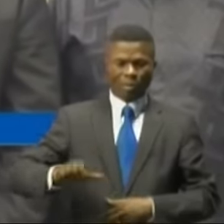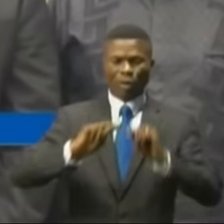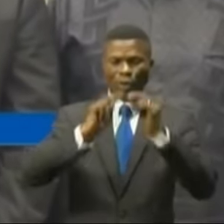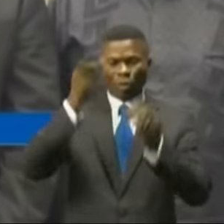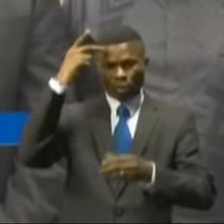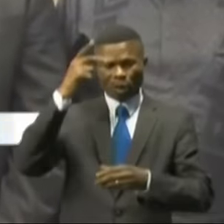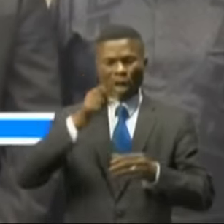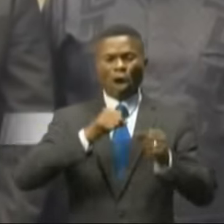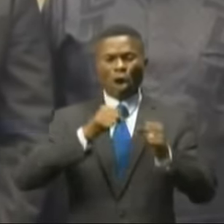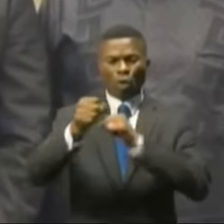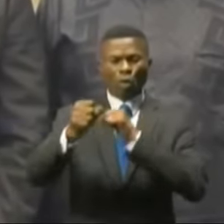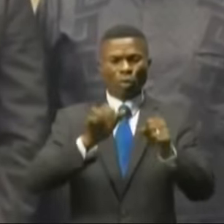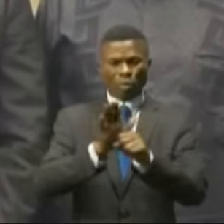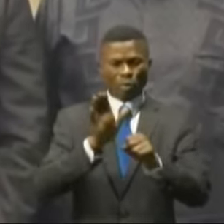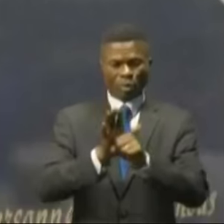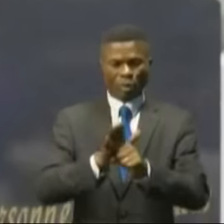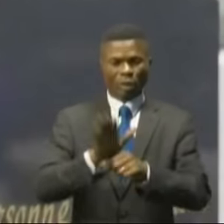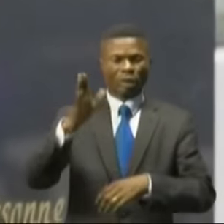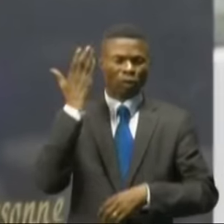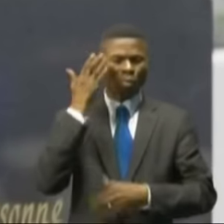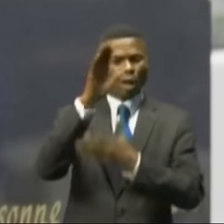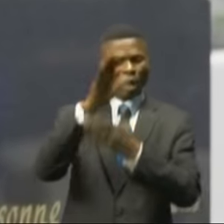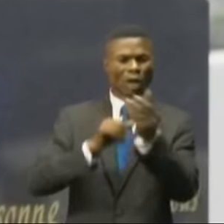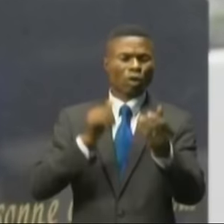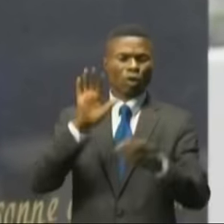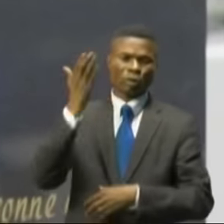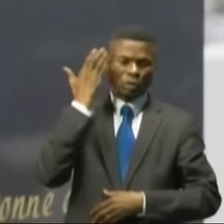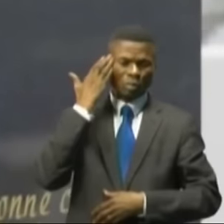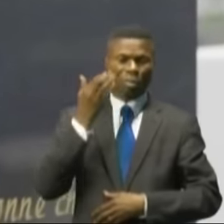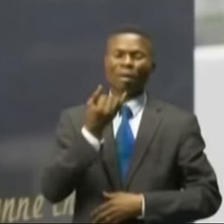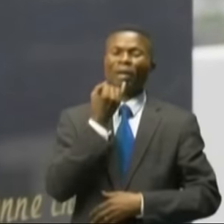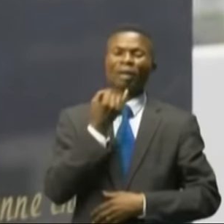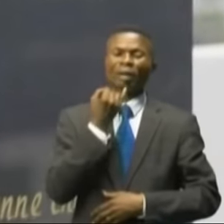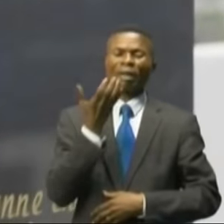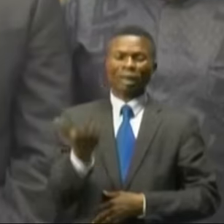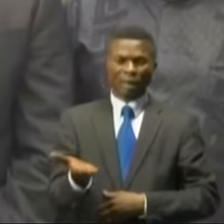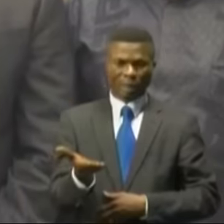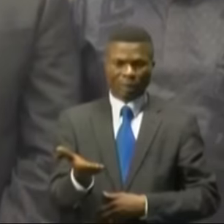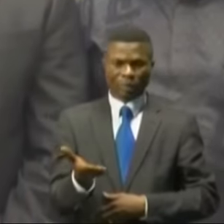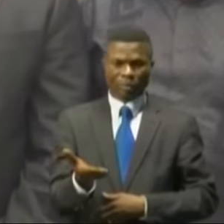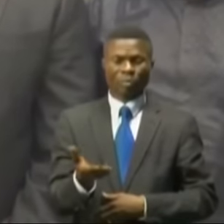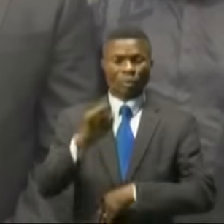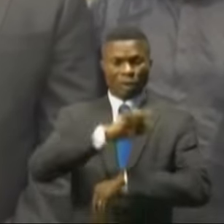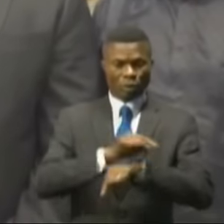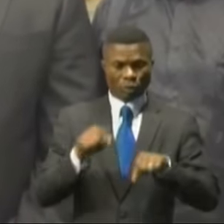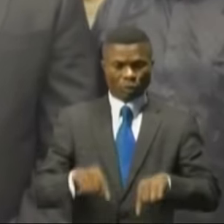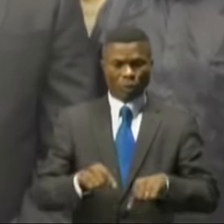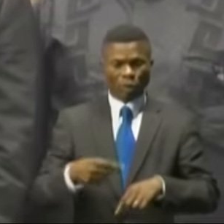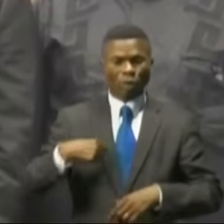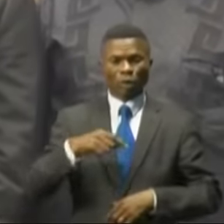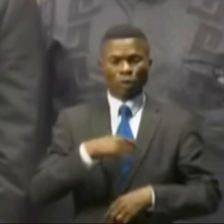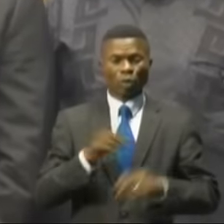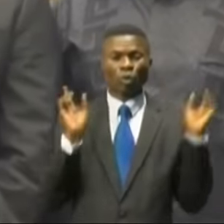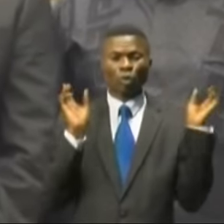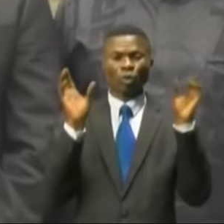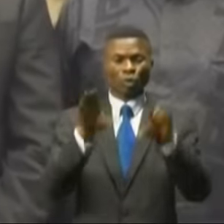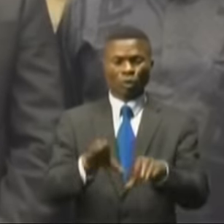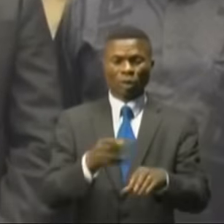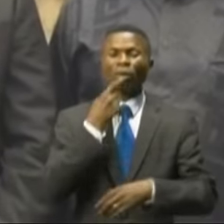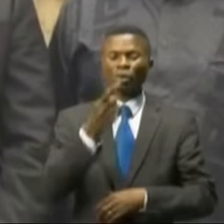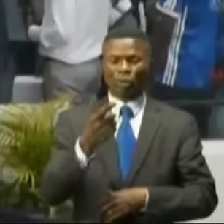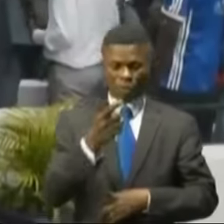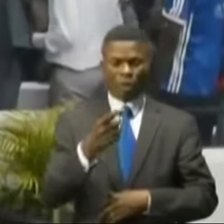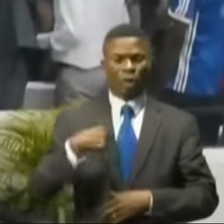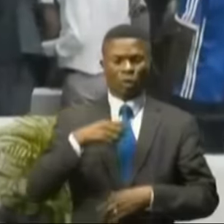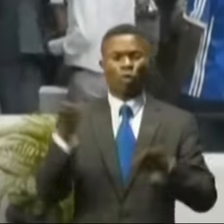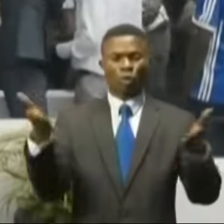les combats de son père biologique et politique, Antoine Gizenga. À ce jour, nous nous sommes venus pour lui dire que nous